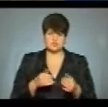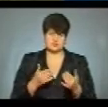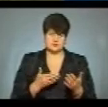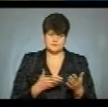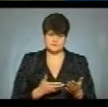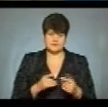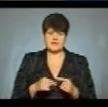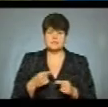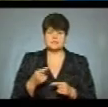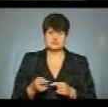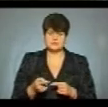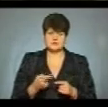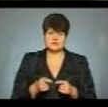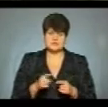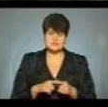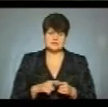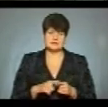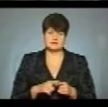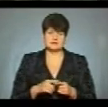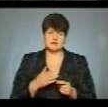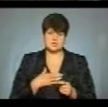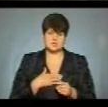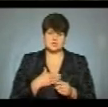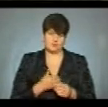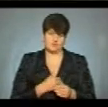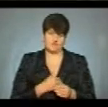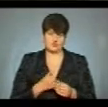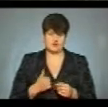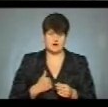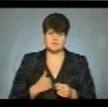Наступні манекени – це бійці нашої добровольчої армії.